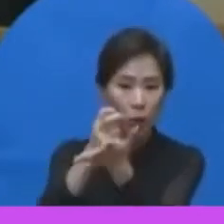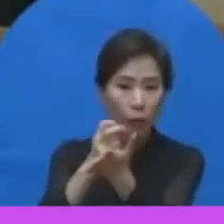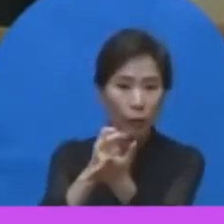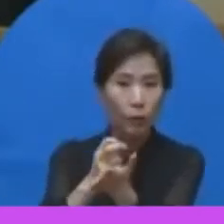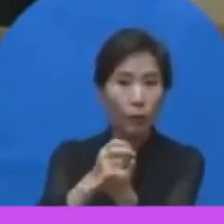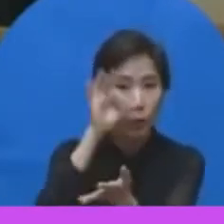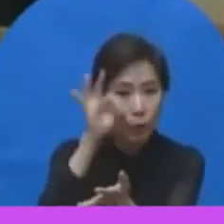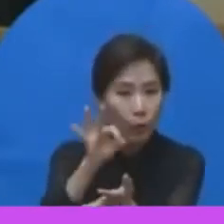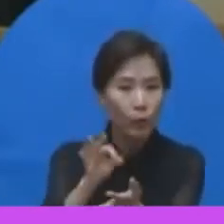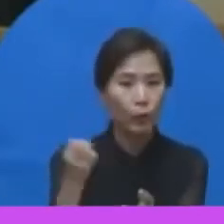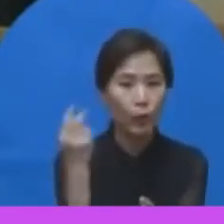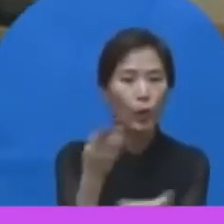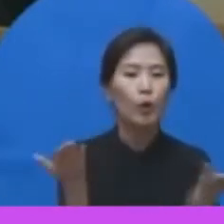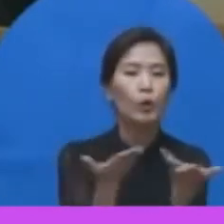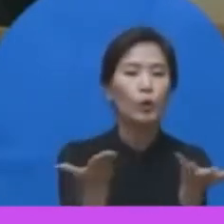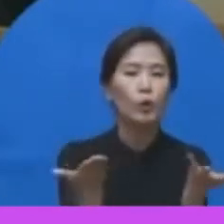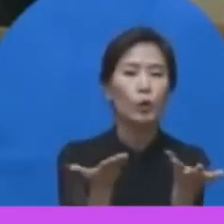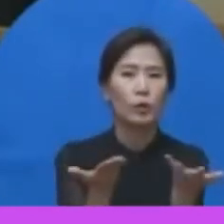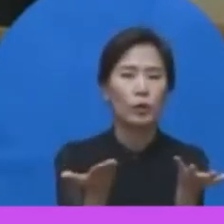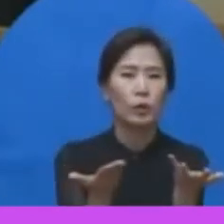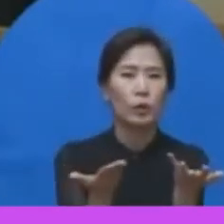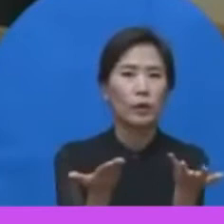또 노조법상의 해석을 할때 네,